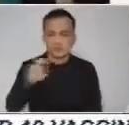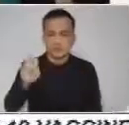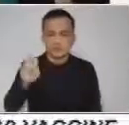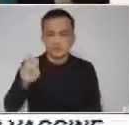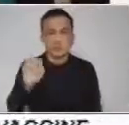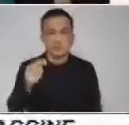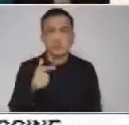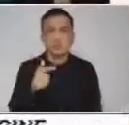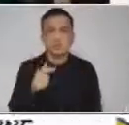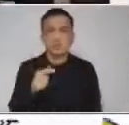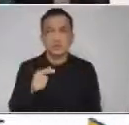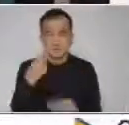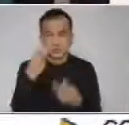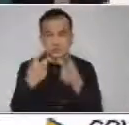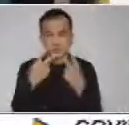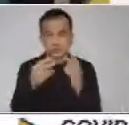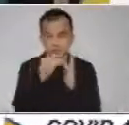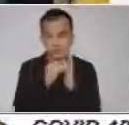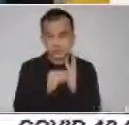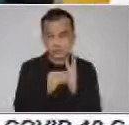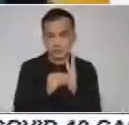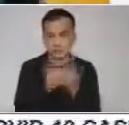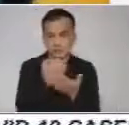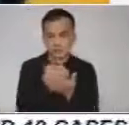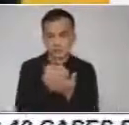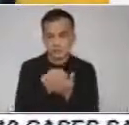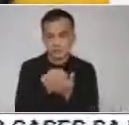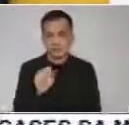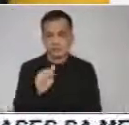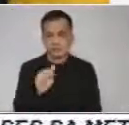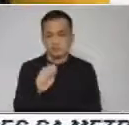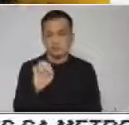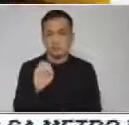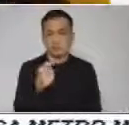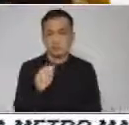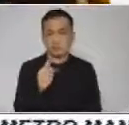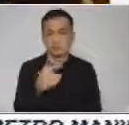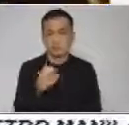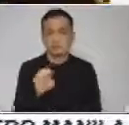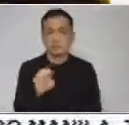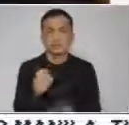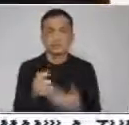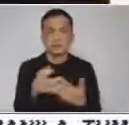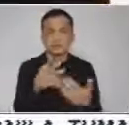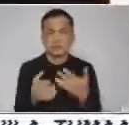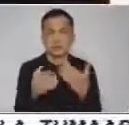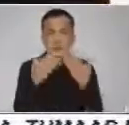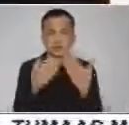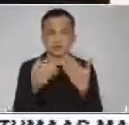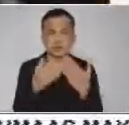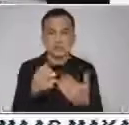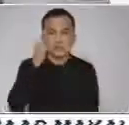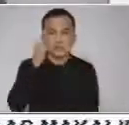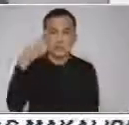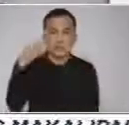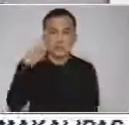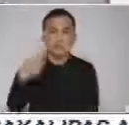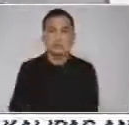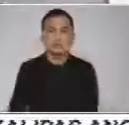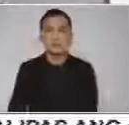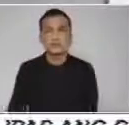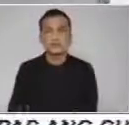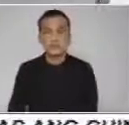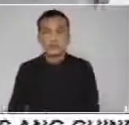Sa Cebu City, nasabat na kalahating kilo ng hinina lang shabu na nagkakahalaga ng 3.4 million pesos bandang alas 12:20 ng